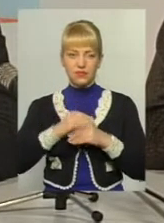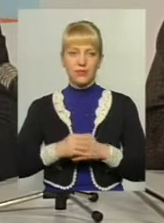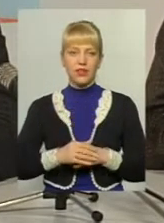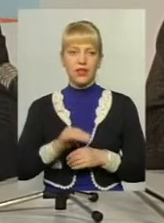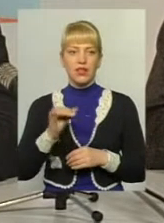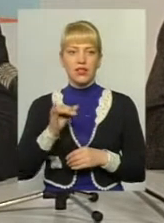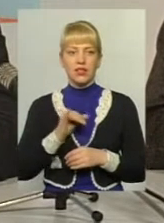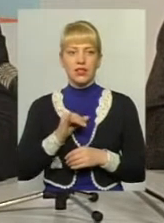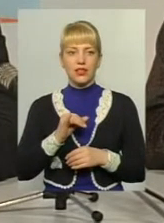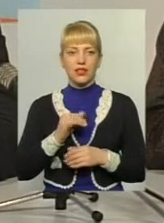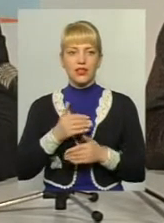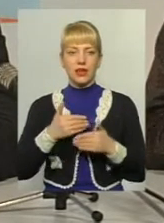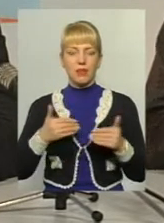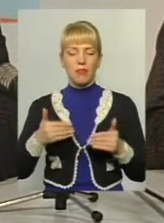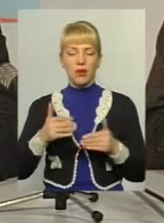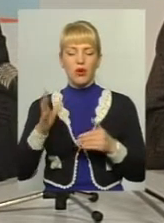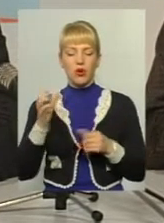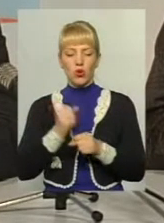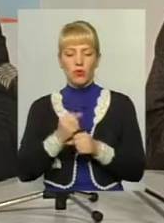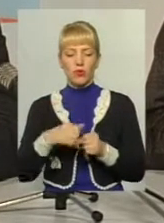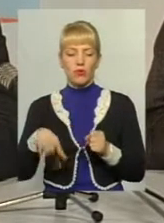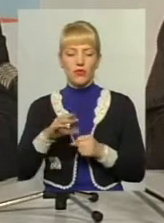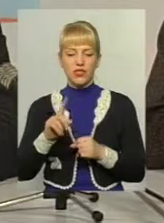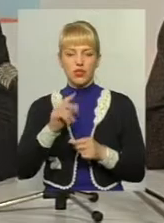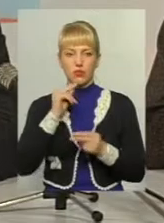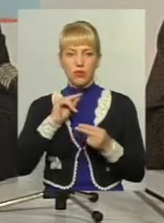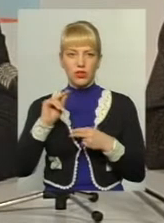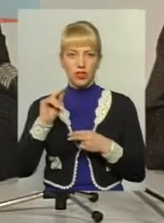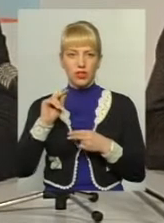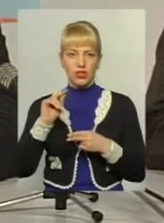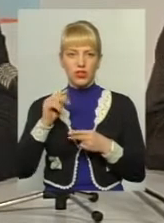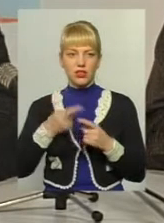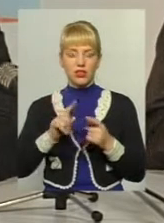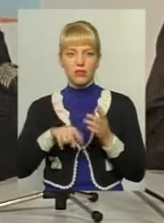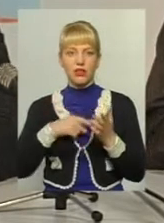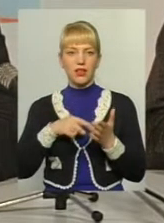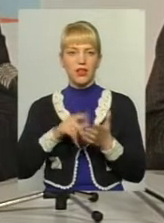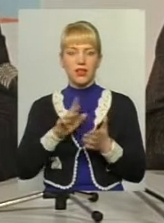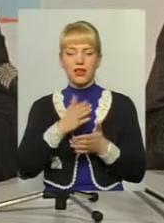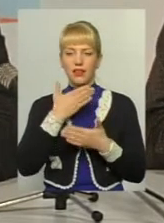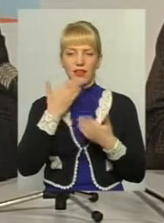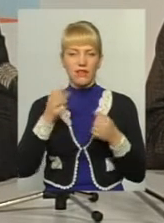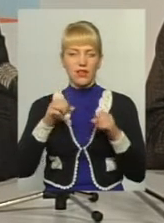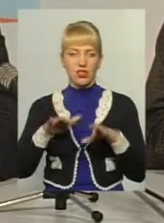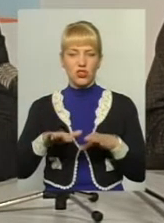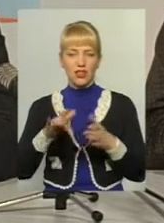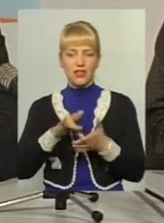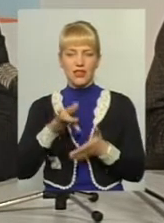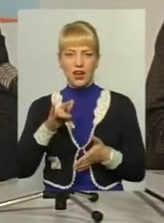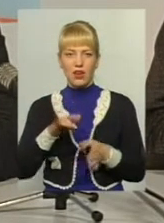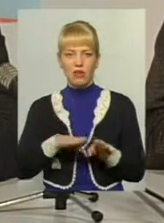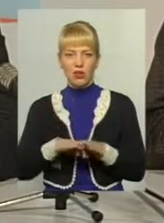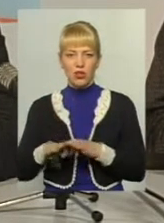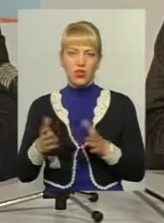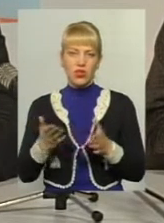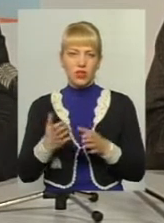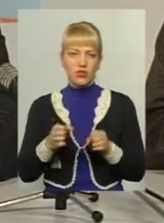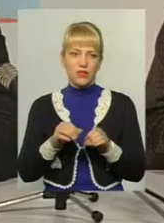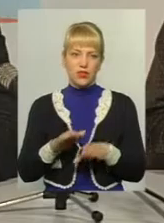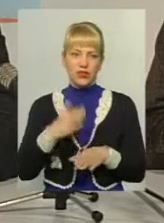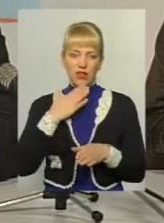ОСББ, намагаємося співпрацювати з місцевою владою. І останнім часом то нам в деяких